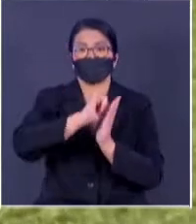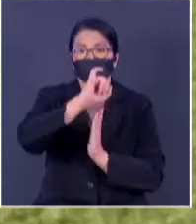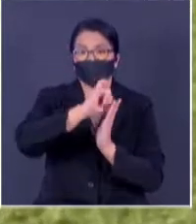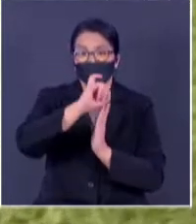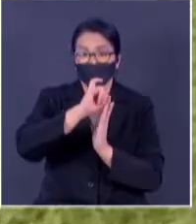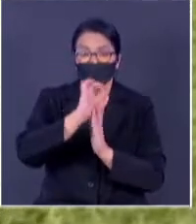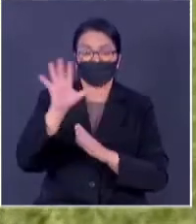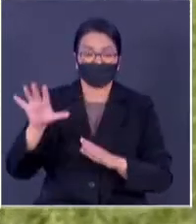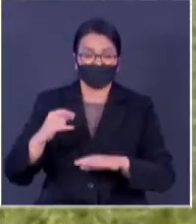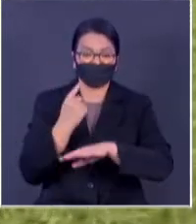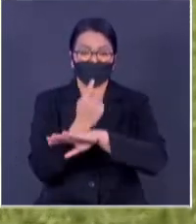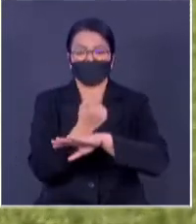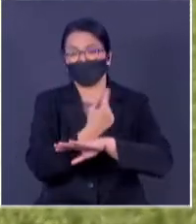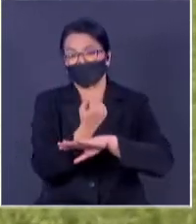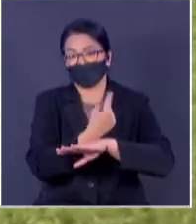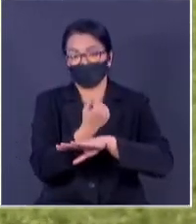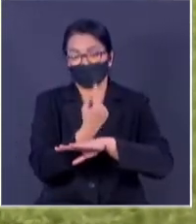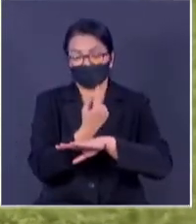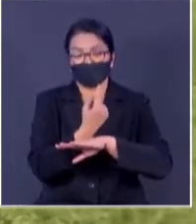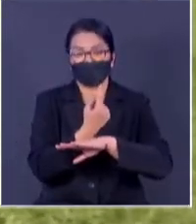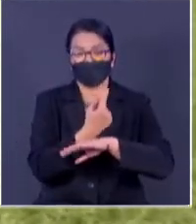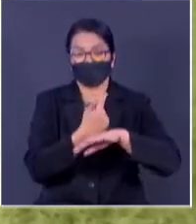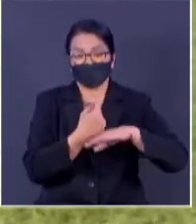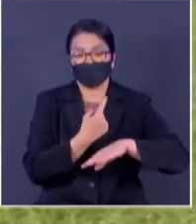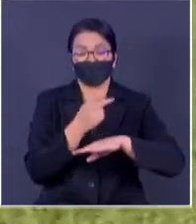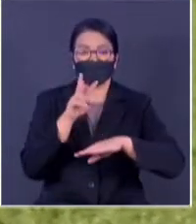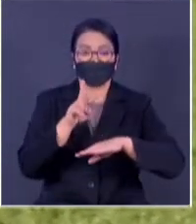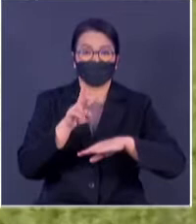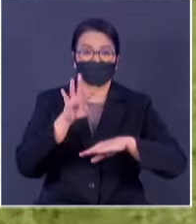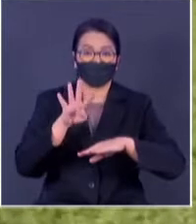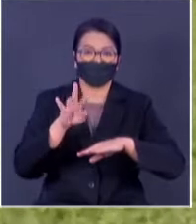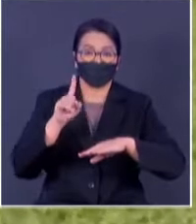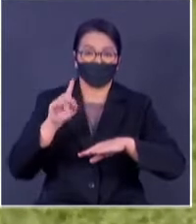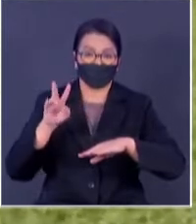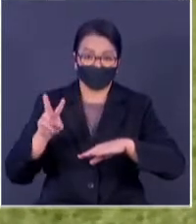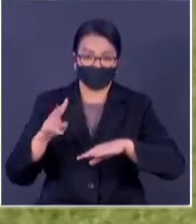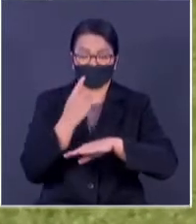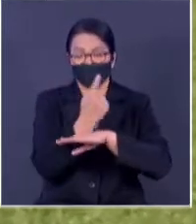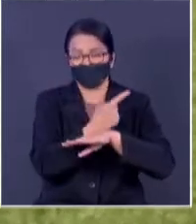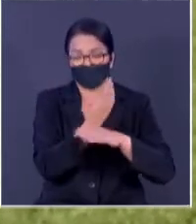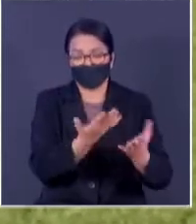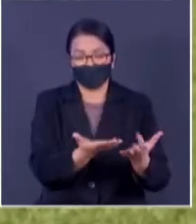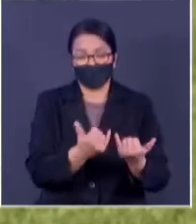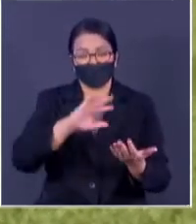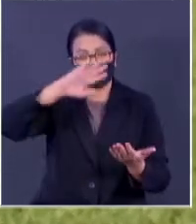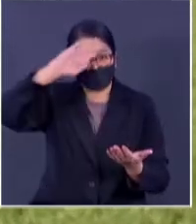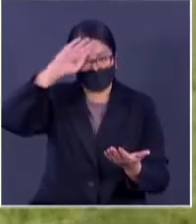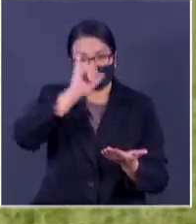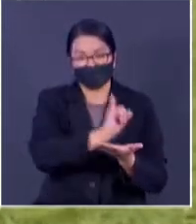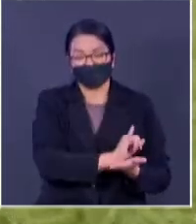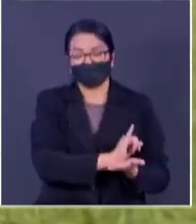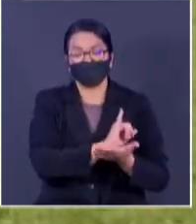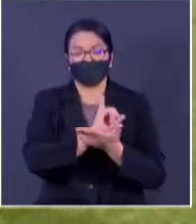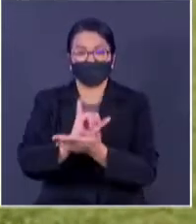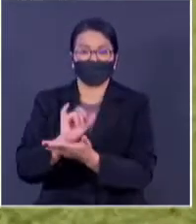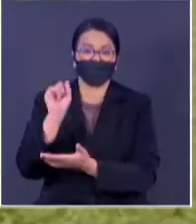การนำเฮลิคอปเตอร์เบล412 EPI หมายเลข2611ออกปฏิบัติภารกิจค่ะสนับสนุนสถาบันการแพทย์ฉุ